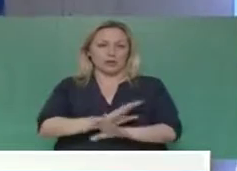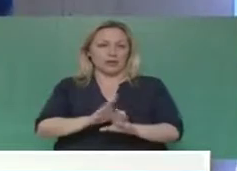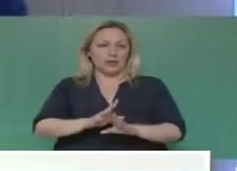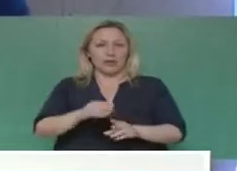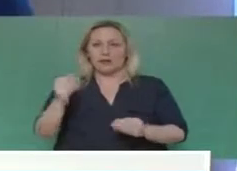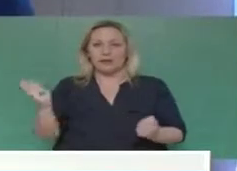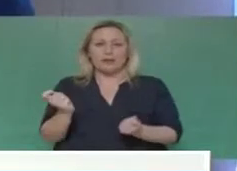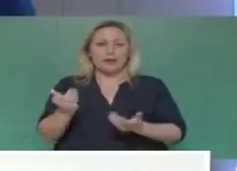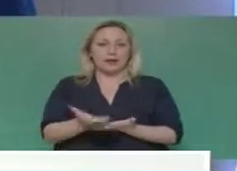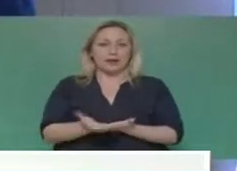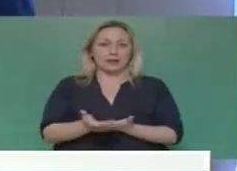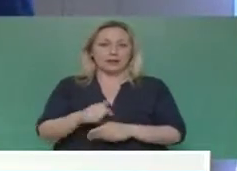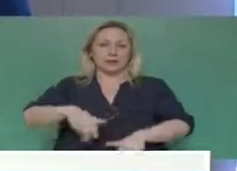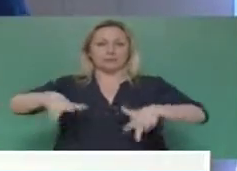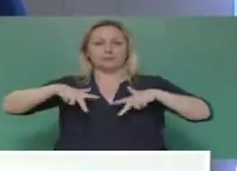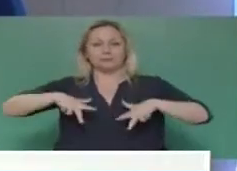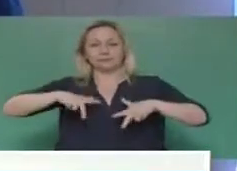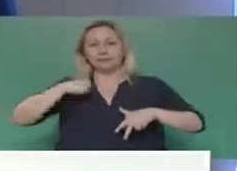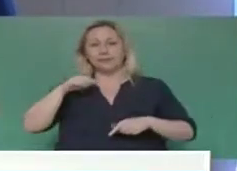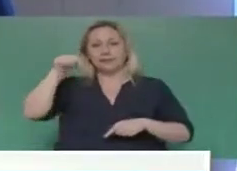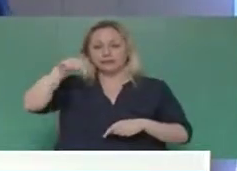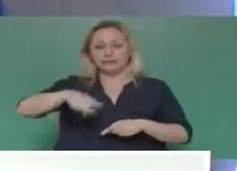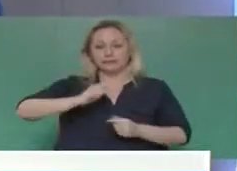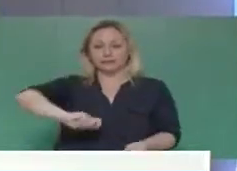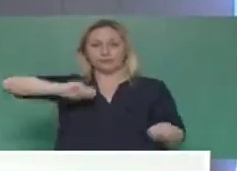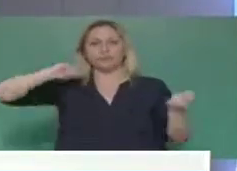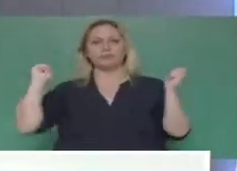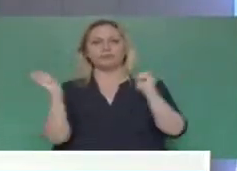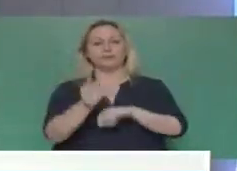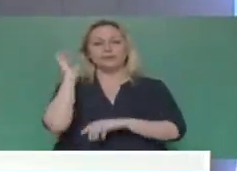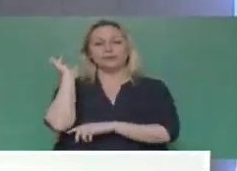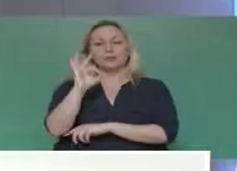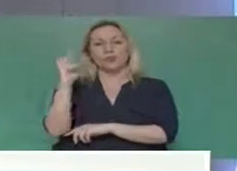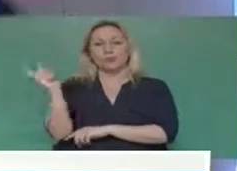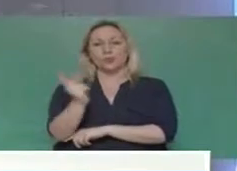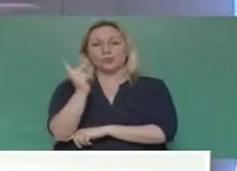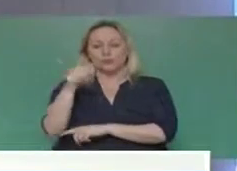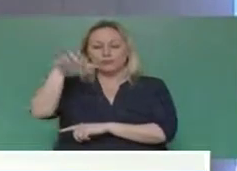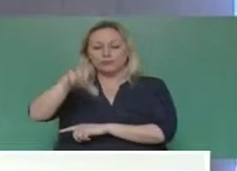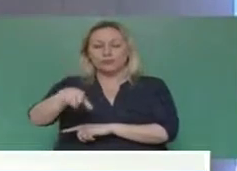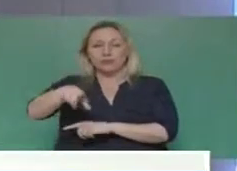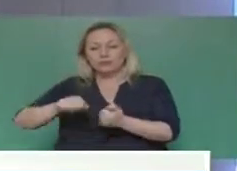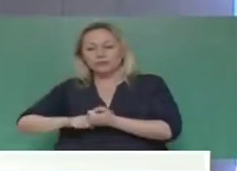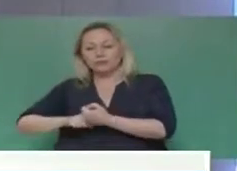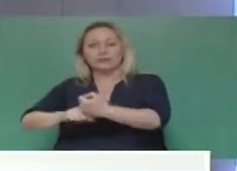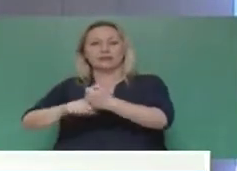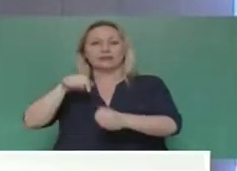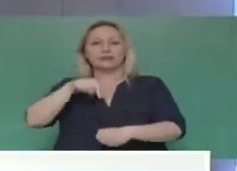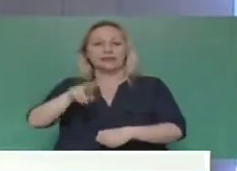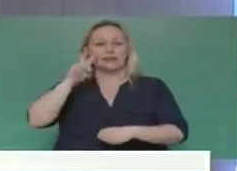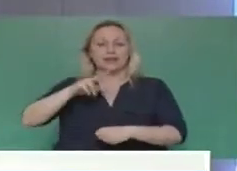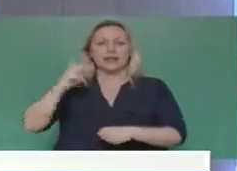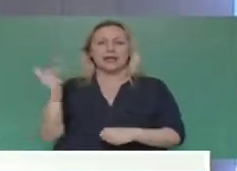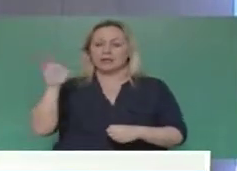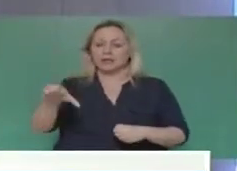εδώ πέρα να έρθει η κυβέρνηση και να κάνει μια παρέμβαση επί της ουσίας να ενισχύσει την τοπική αυτοδιοίκηση, να χτυπήσει στην πλάτη τις κοινωνικές δομές και να